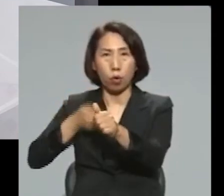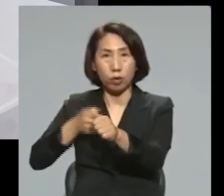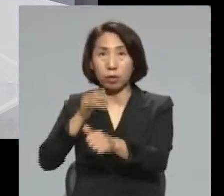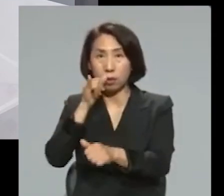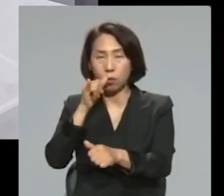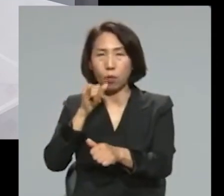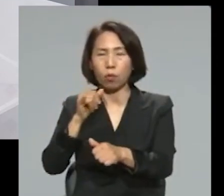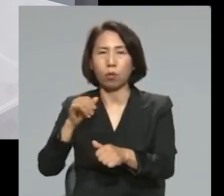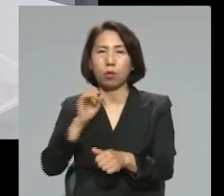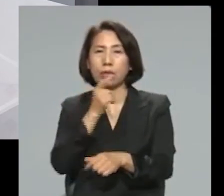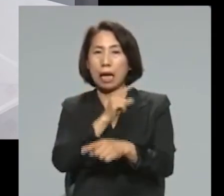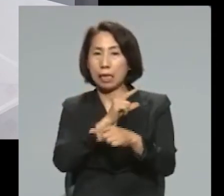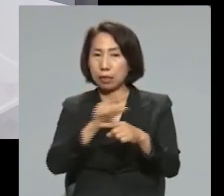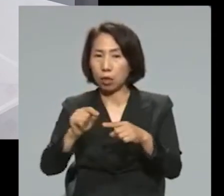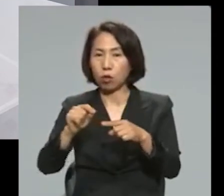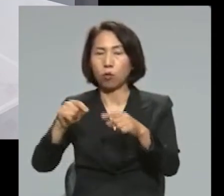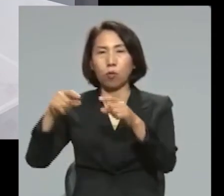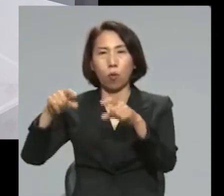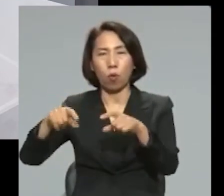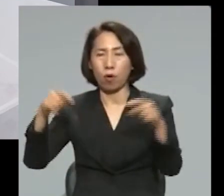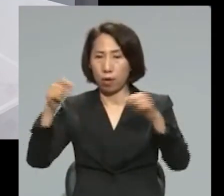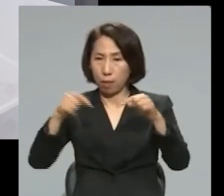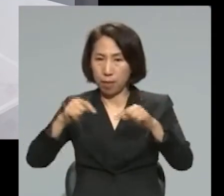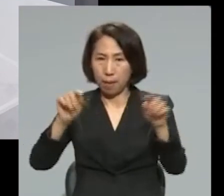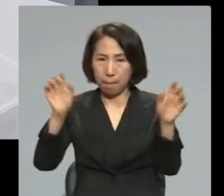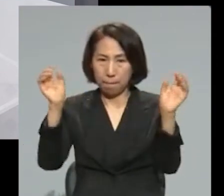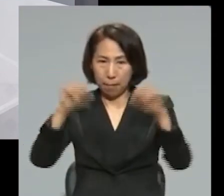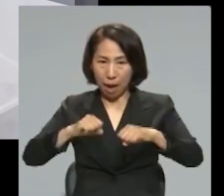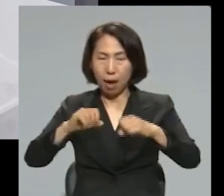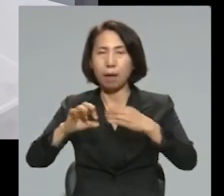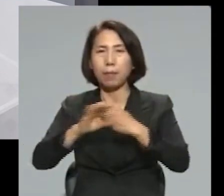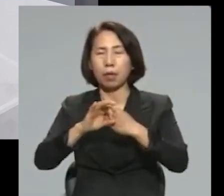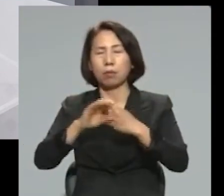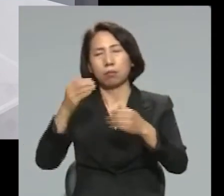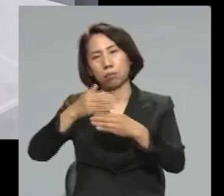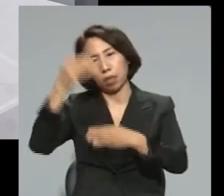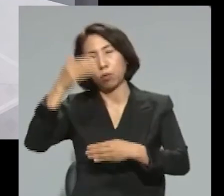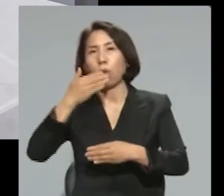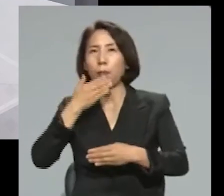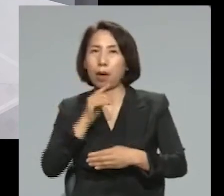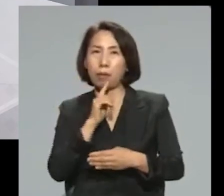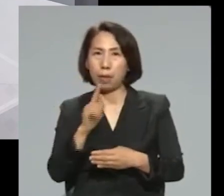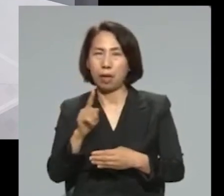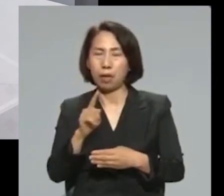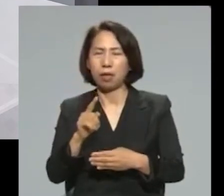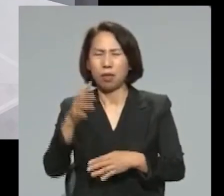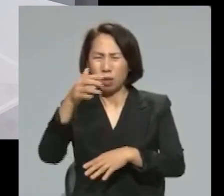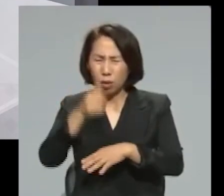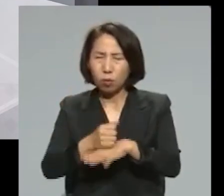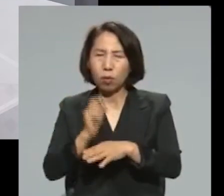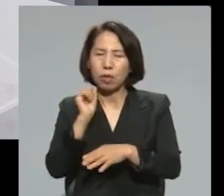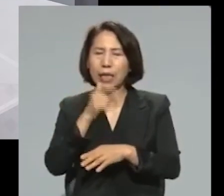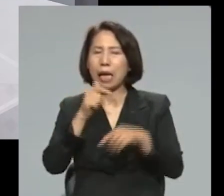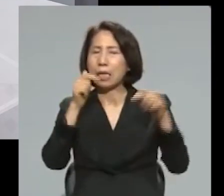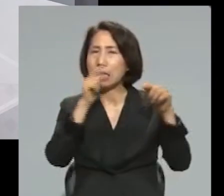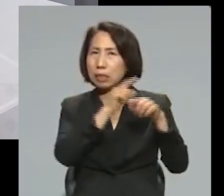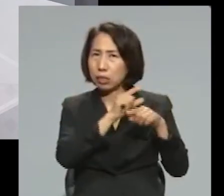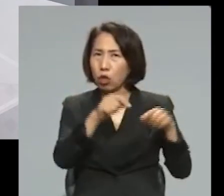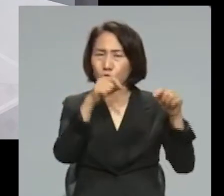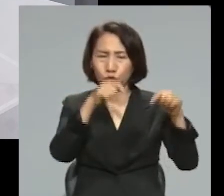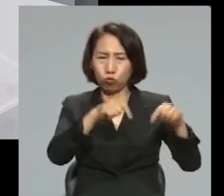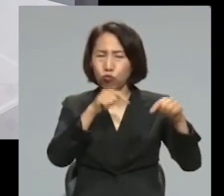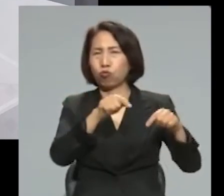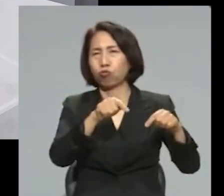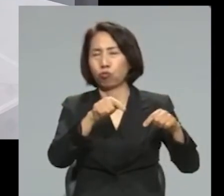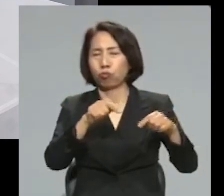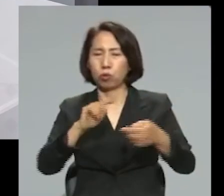되면은 우럭교를 개통하라고 권고했는 상태로 달성군과의 마음을 비운 협의가 제일